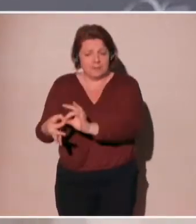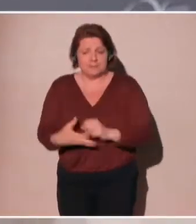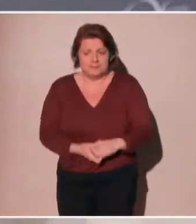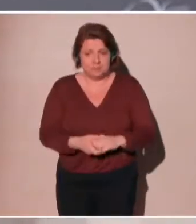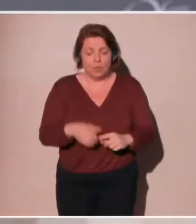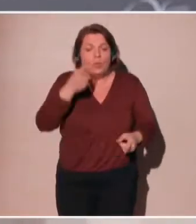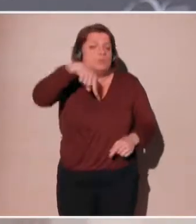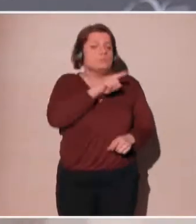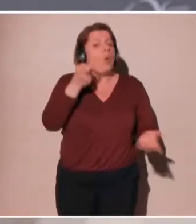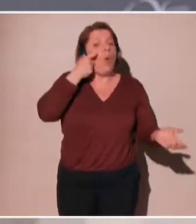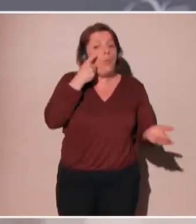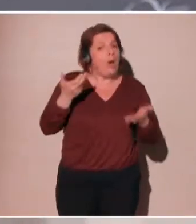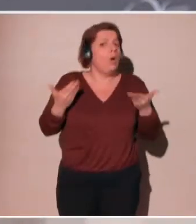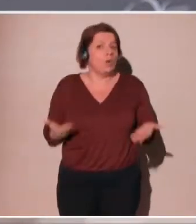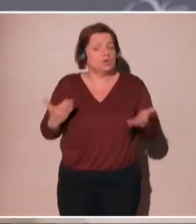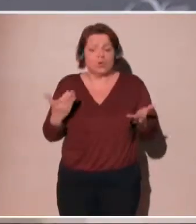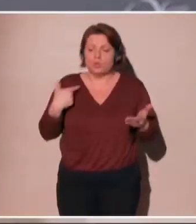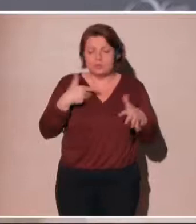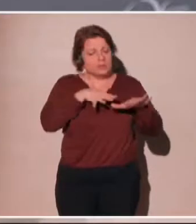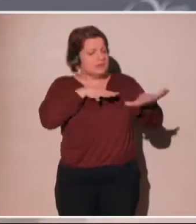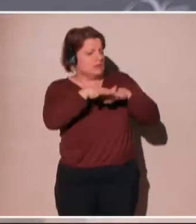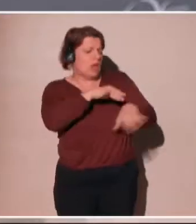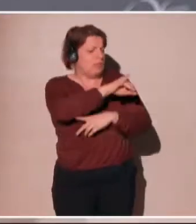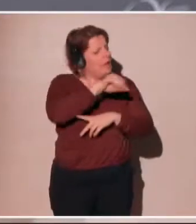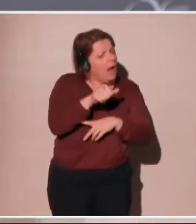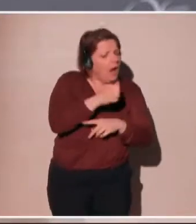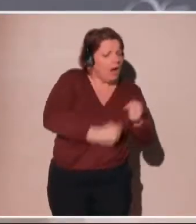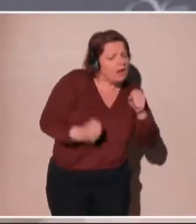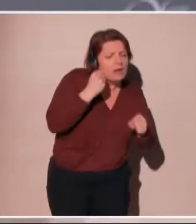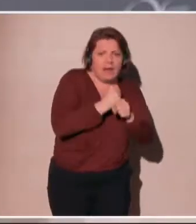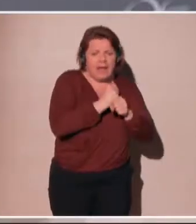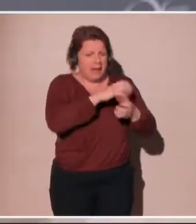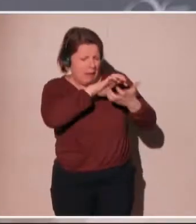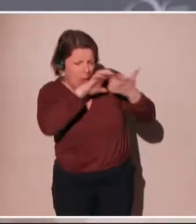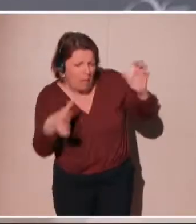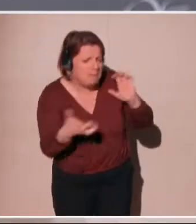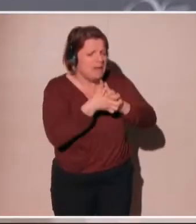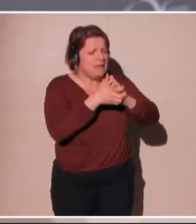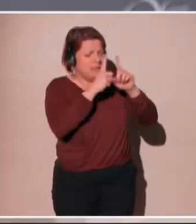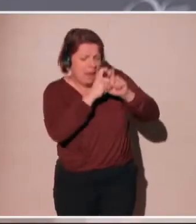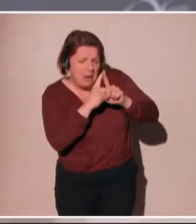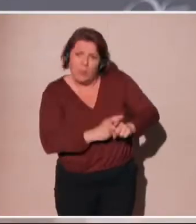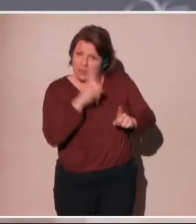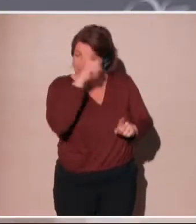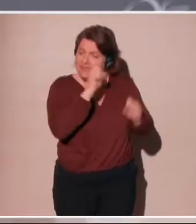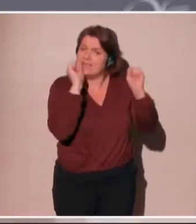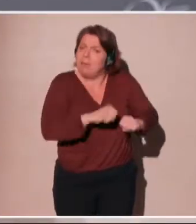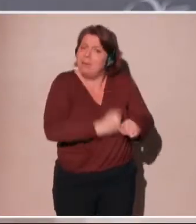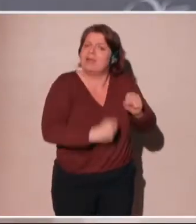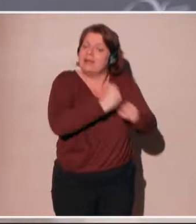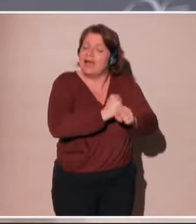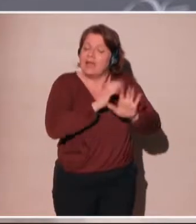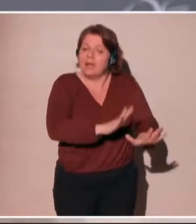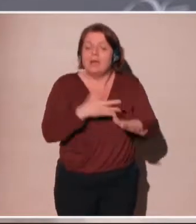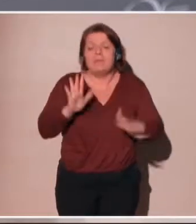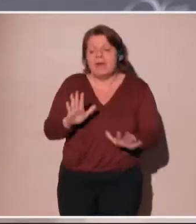aujourd'hui, on est capable de créer des systèmes d'IA qui sont capables d'une grande complexité et d'opérations très difficiles. Et pour autant, on est encore